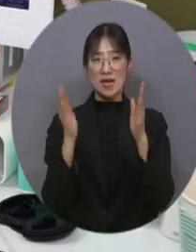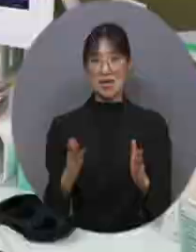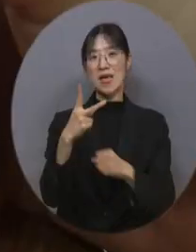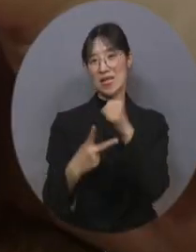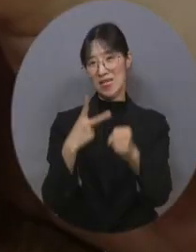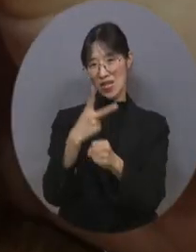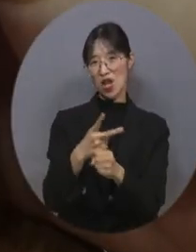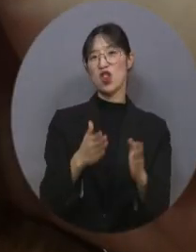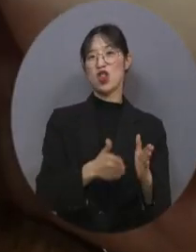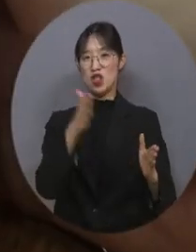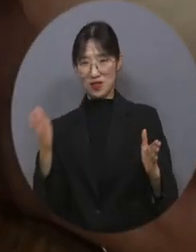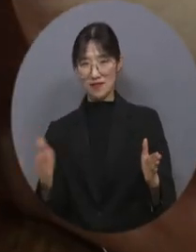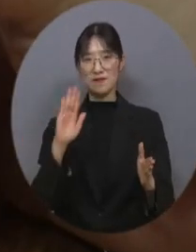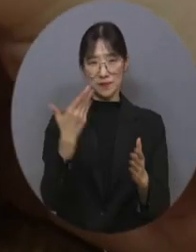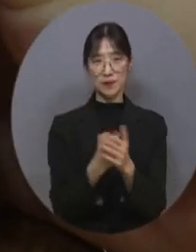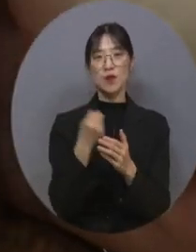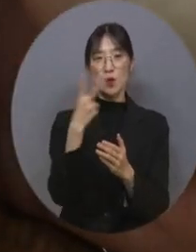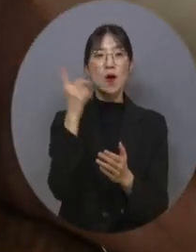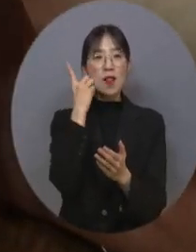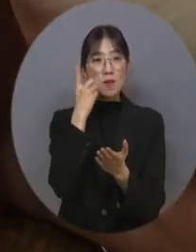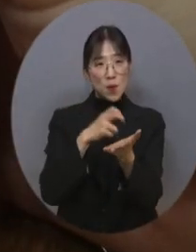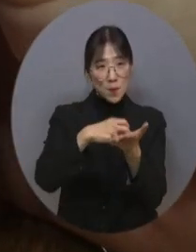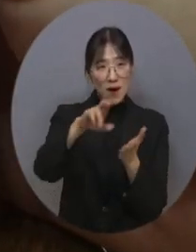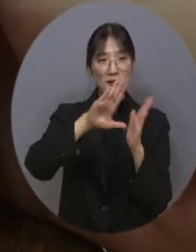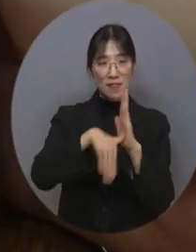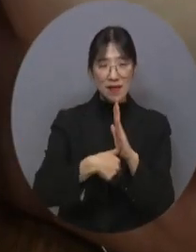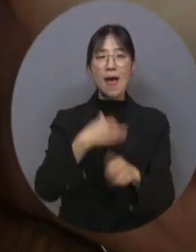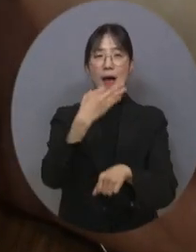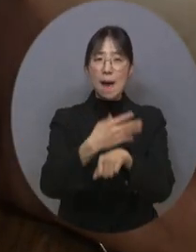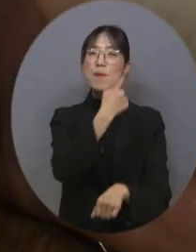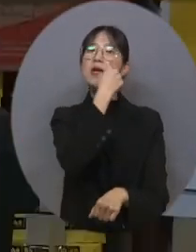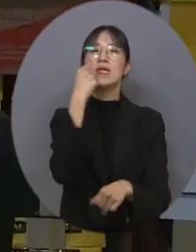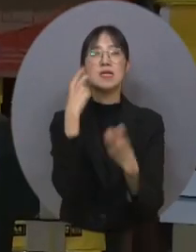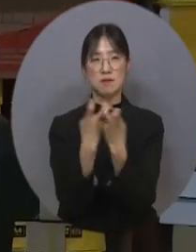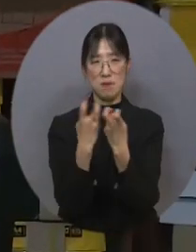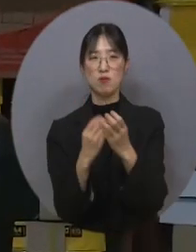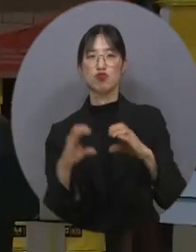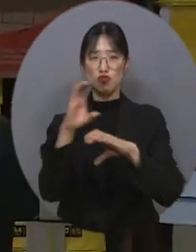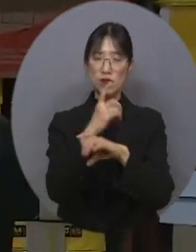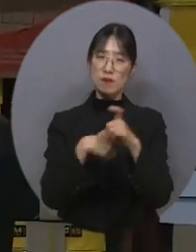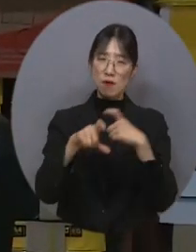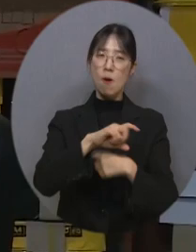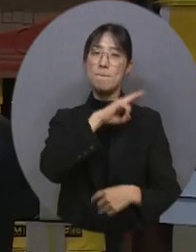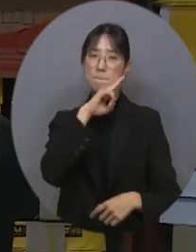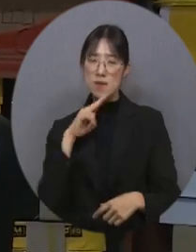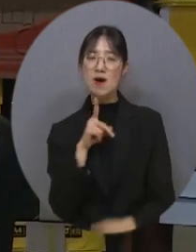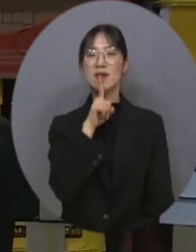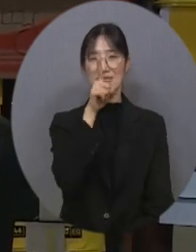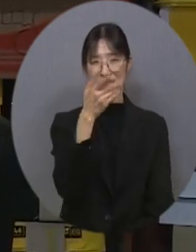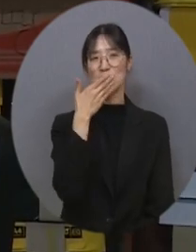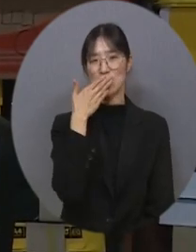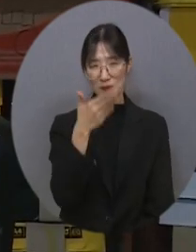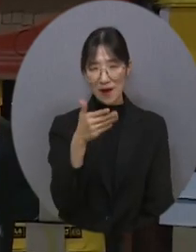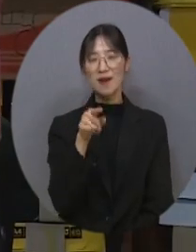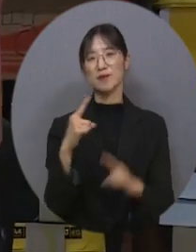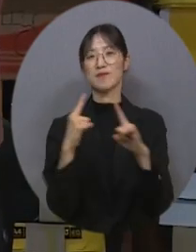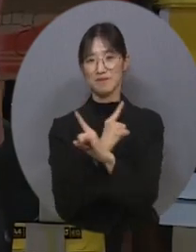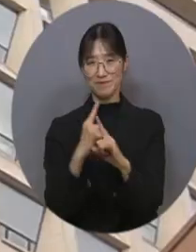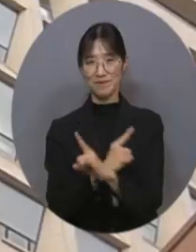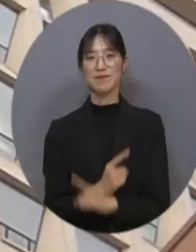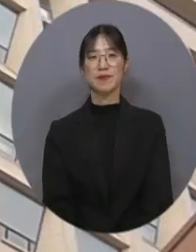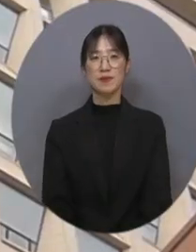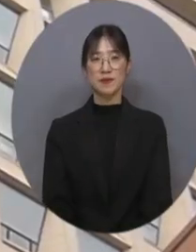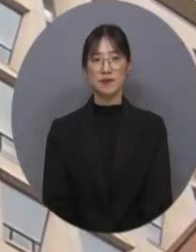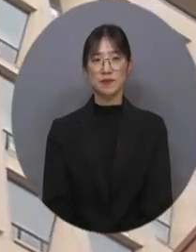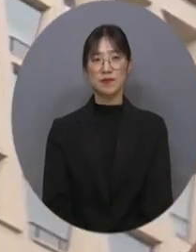또 모바일 안내문 열람시 간편 인증 방법을 추가해 더욱 편리하게 신청할 수 있도록 개선했습니다